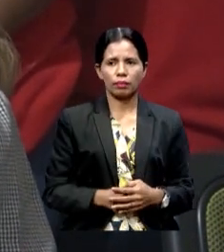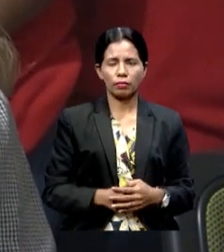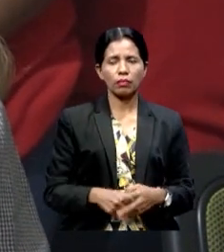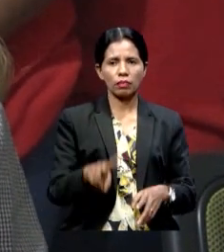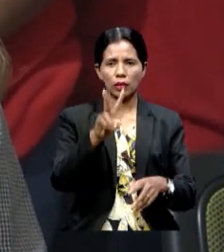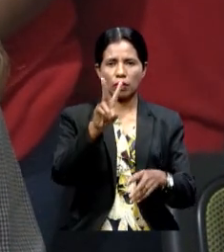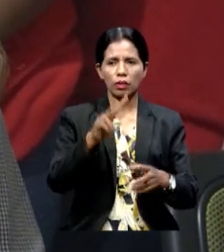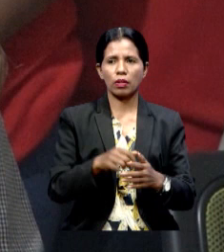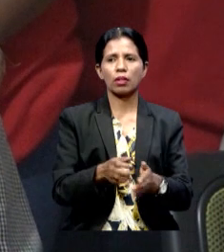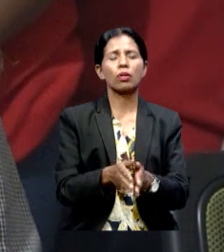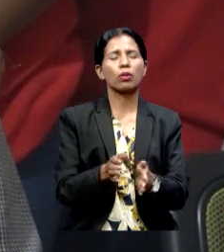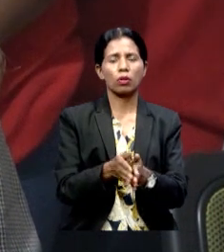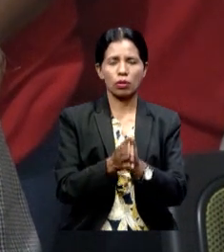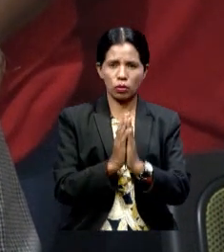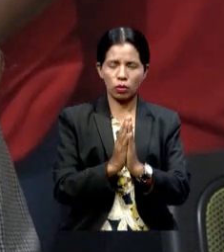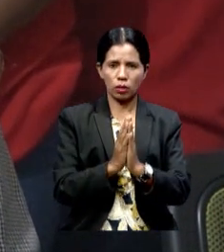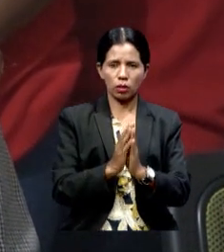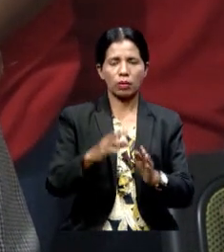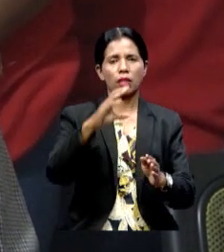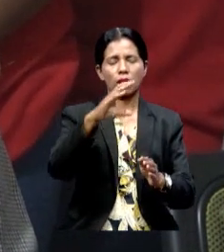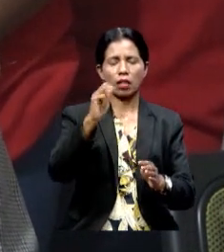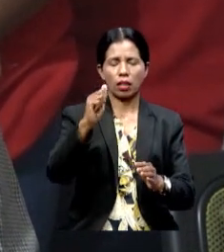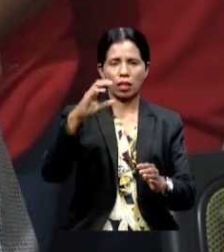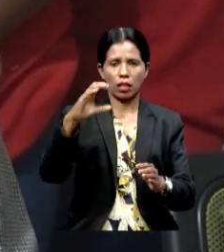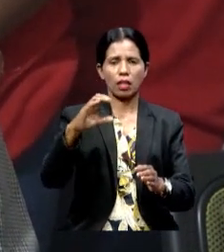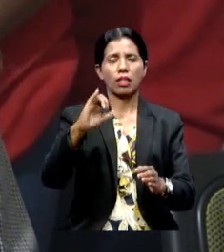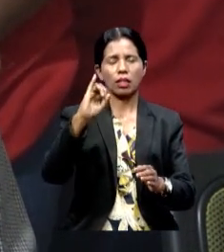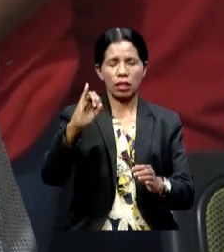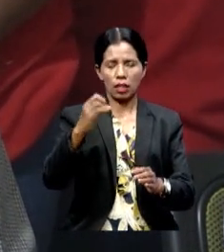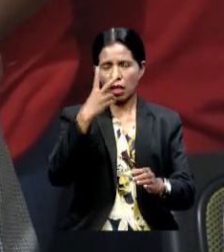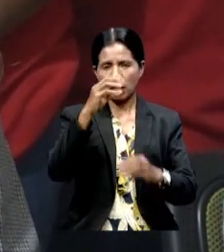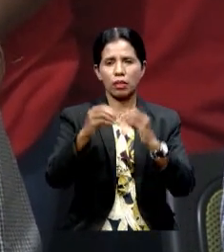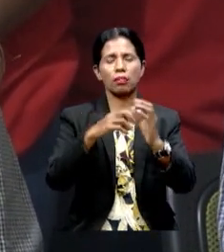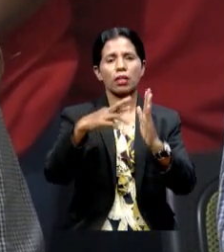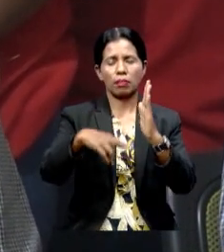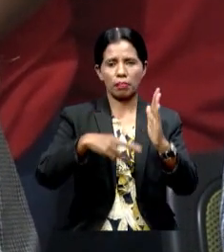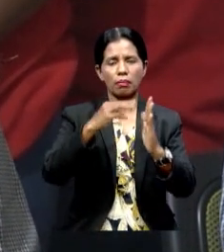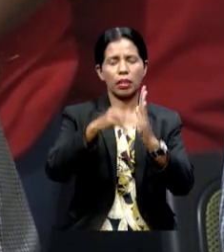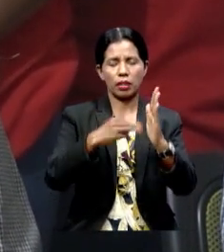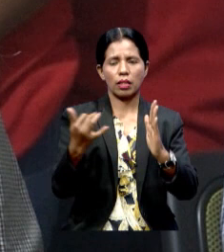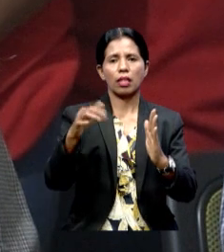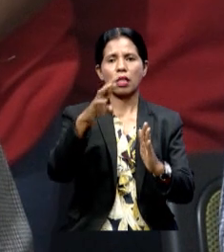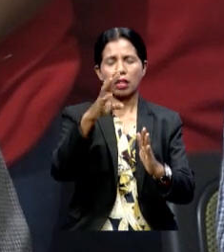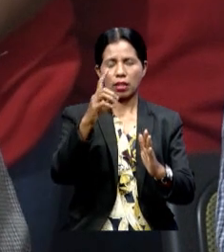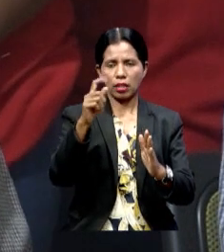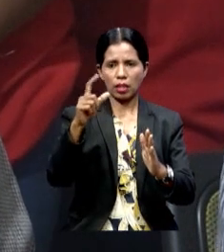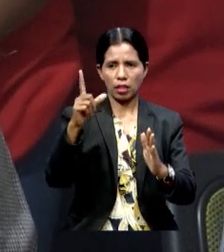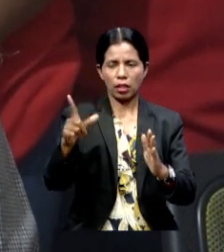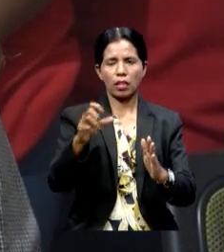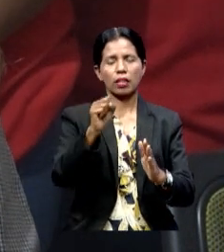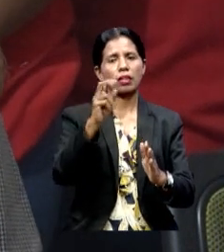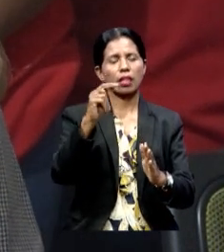Rua, husi ba konsilium prensa, atu kontrola media sira, hanesan eritateli, hatutan, Estel